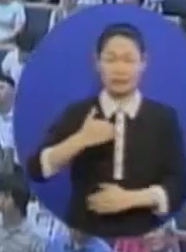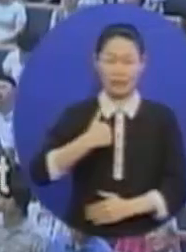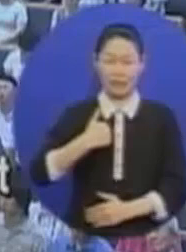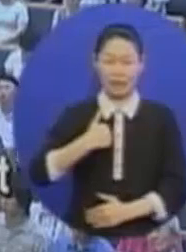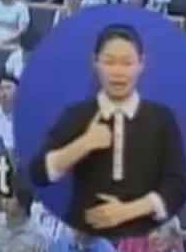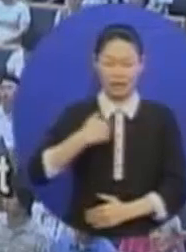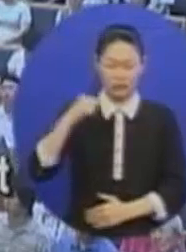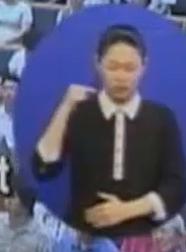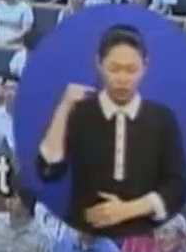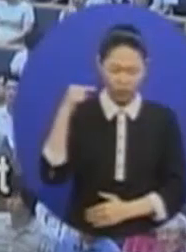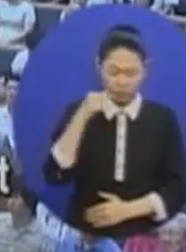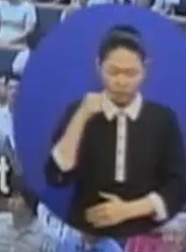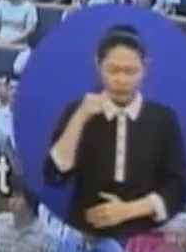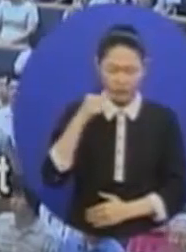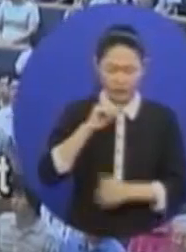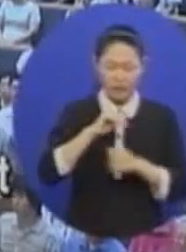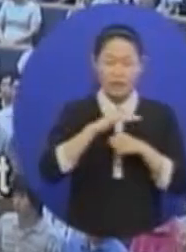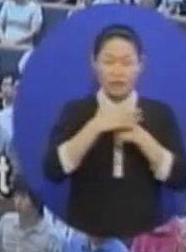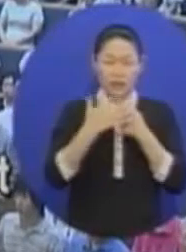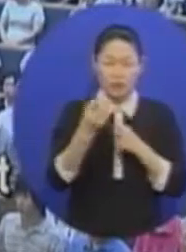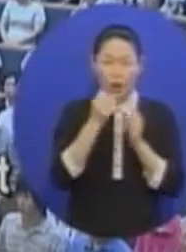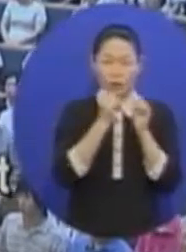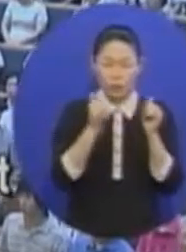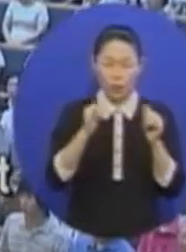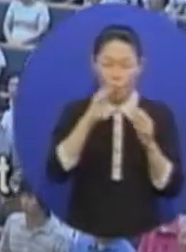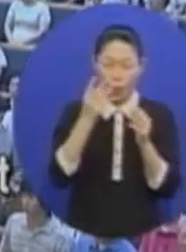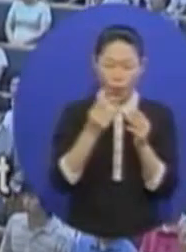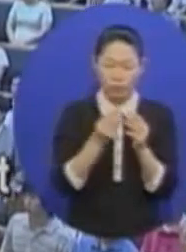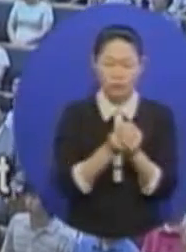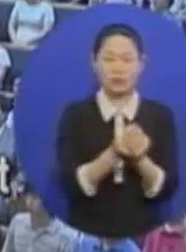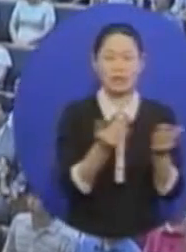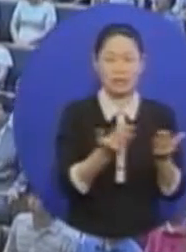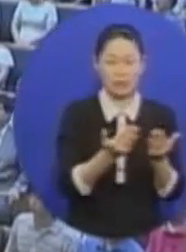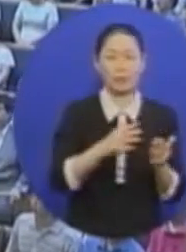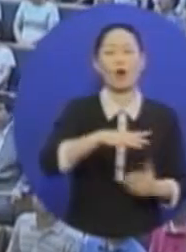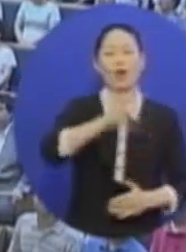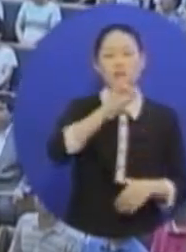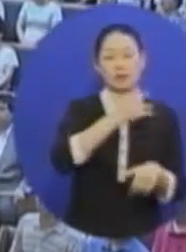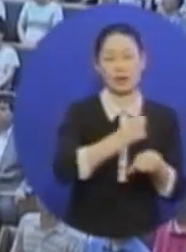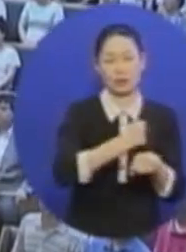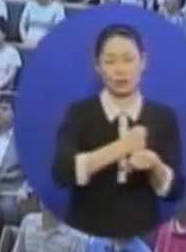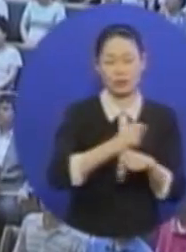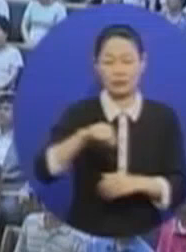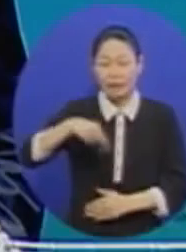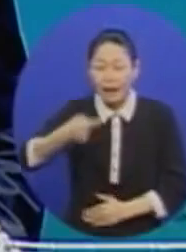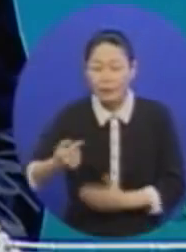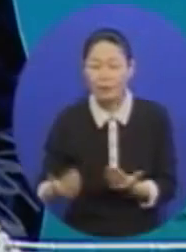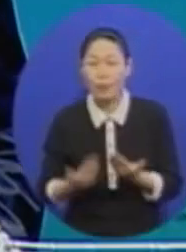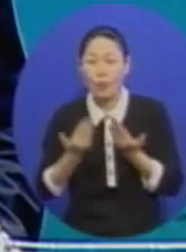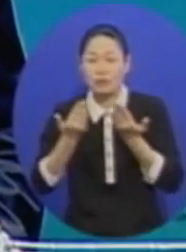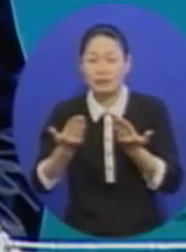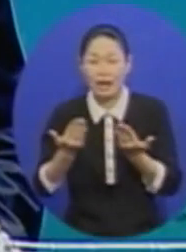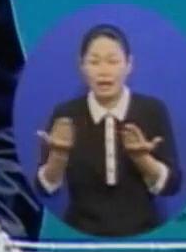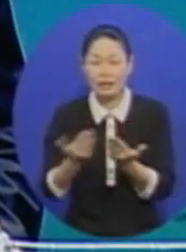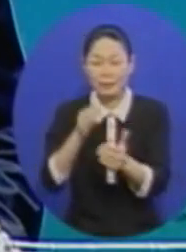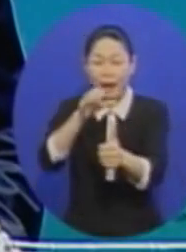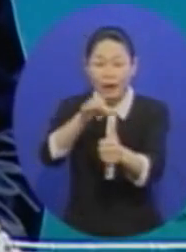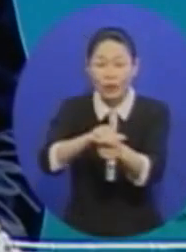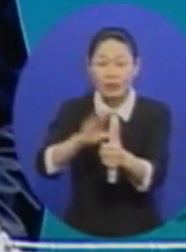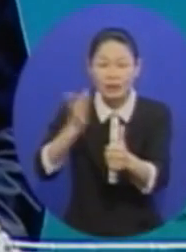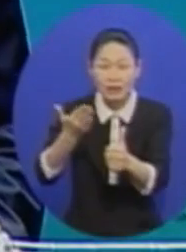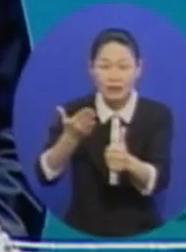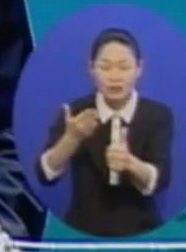철저하게 성도들을 온전케 하는 일부터 먼저 하고 그 다음에 봉사의 일을 하게 해야 된다는 이